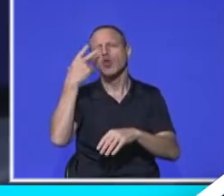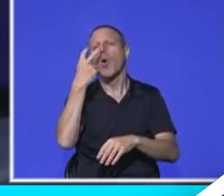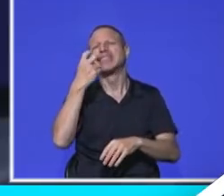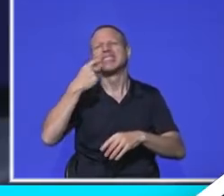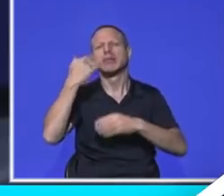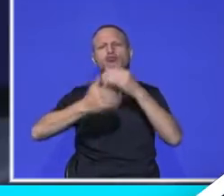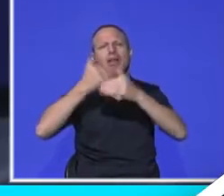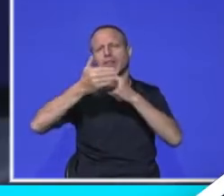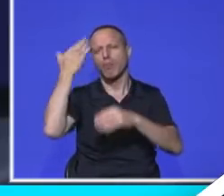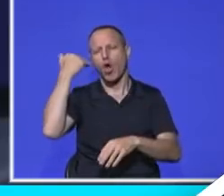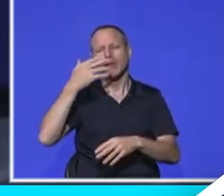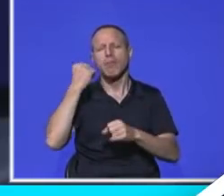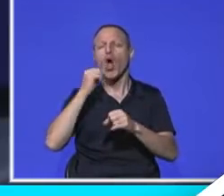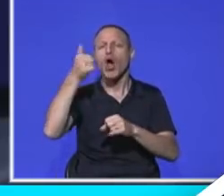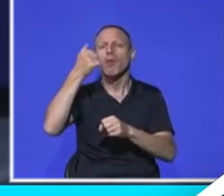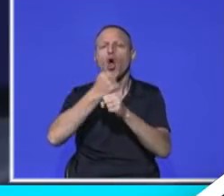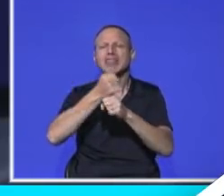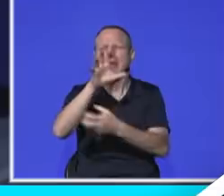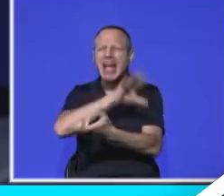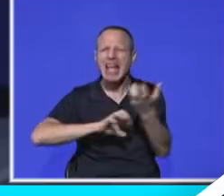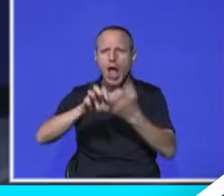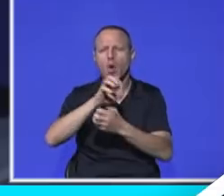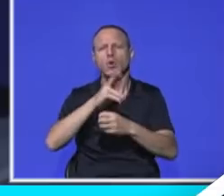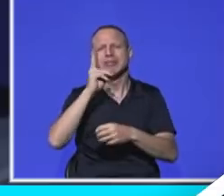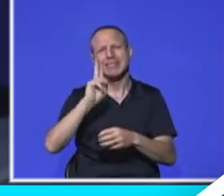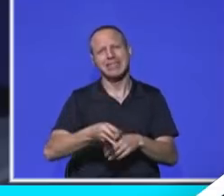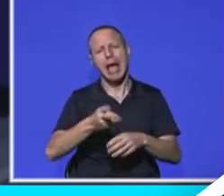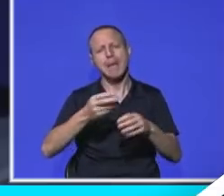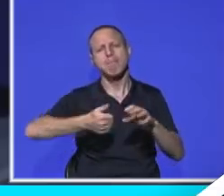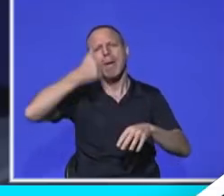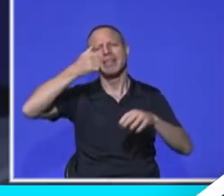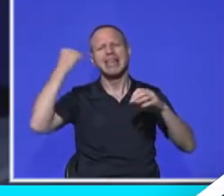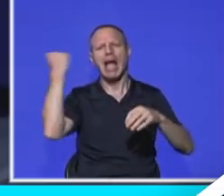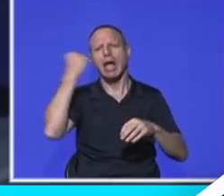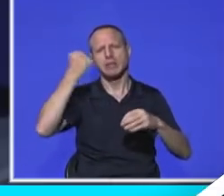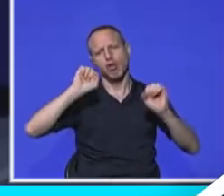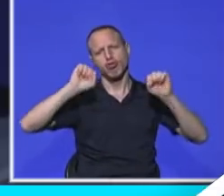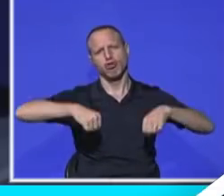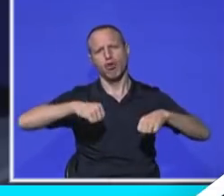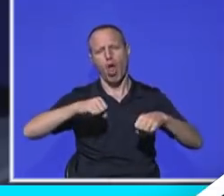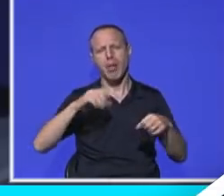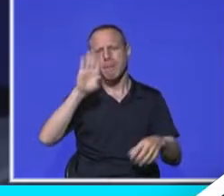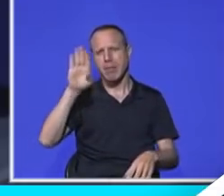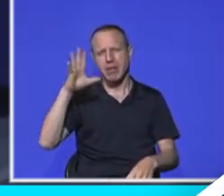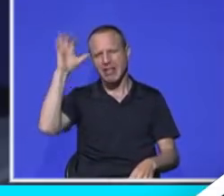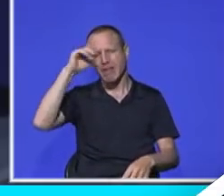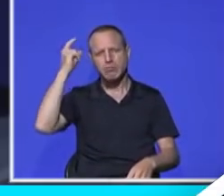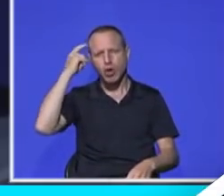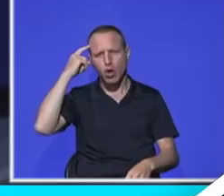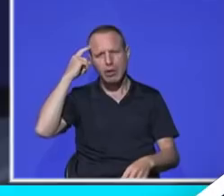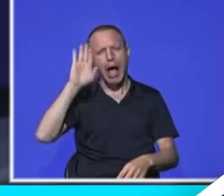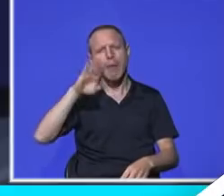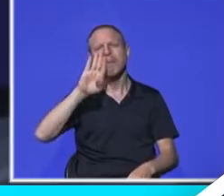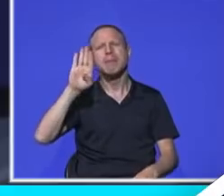כאוס. כאוס יוצר צורך במנהיג חזק, במנהיג שישלוט. נתניהו נתפס בתודעה, גם של הביביסטים, שאת רואה שהם התחילו לצאת